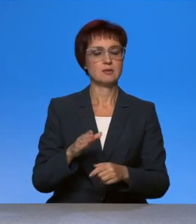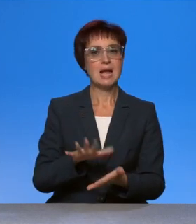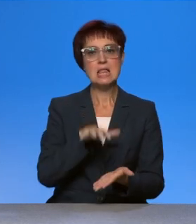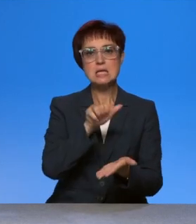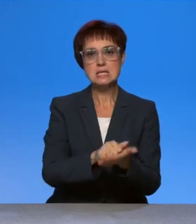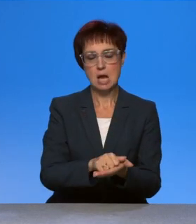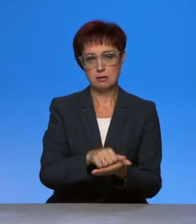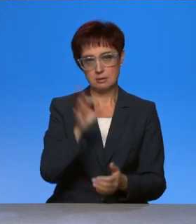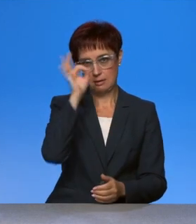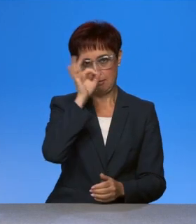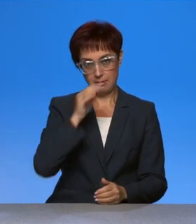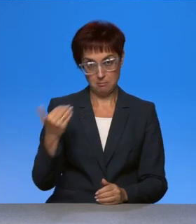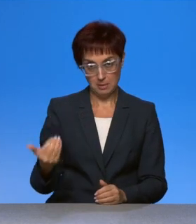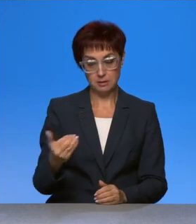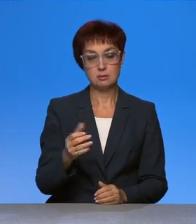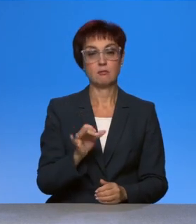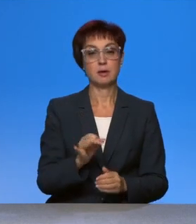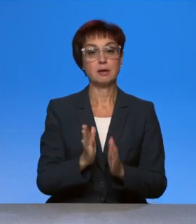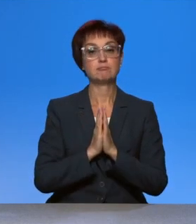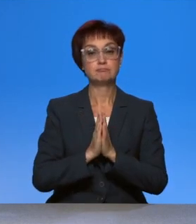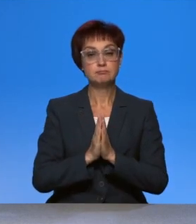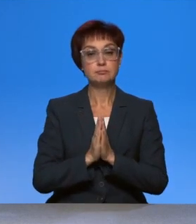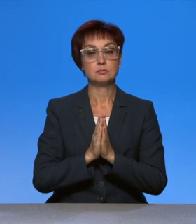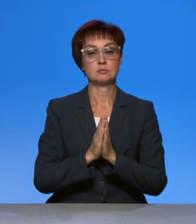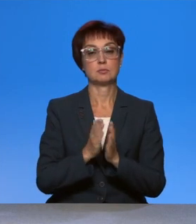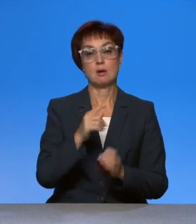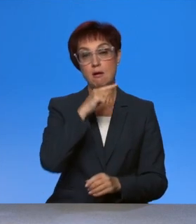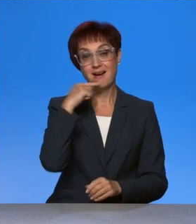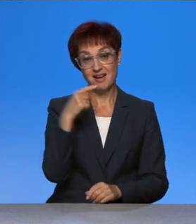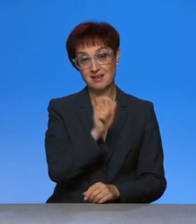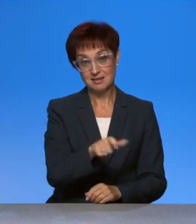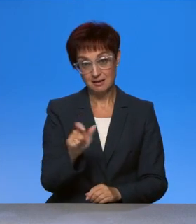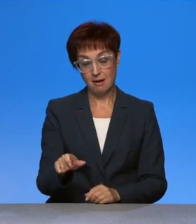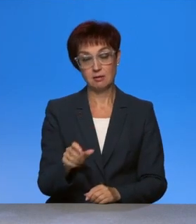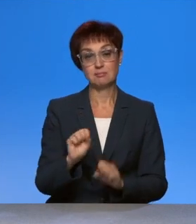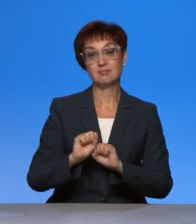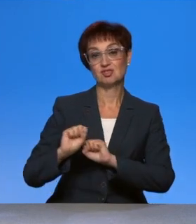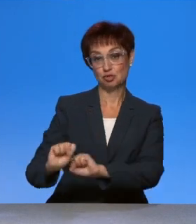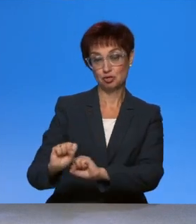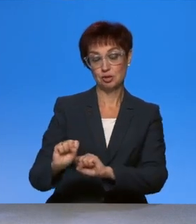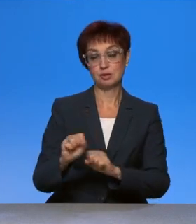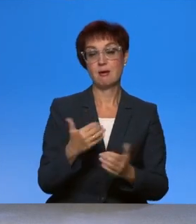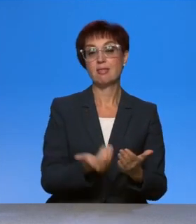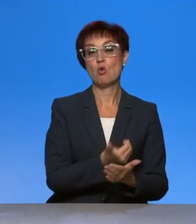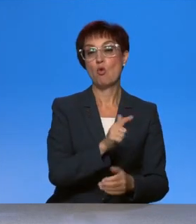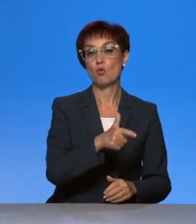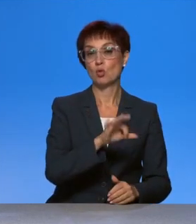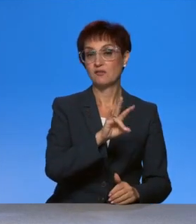россиян для того, чтобы они вступились, но на тот момент это политически было, видимо,